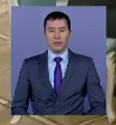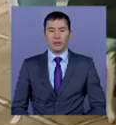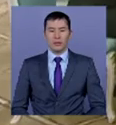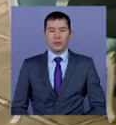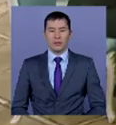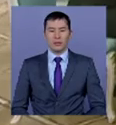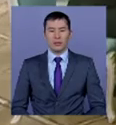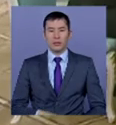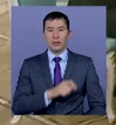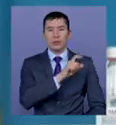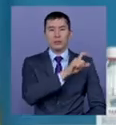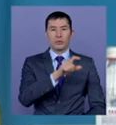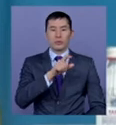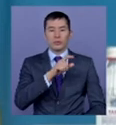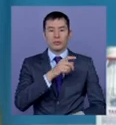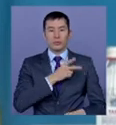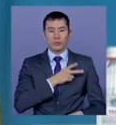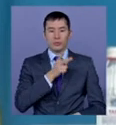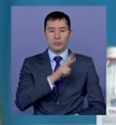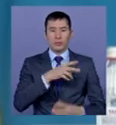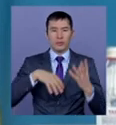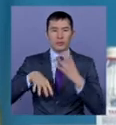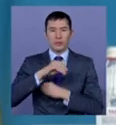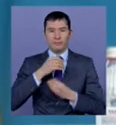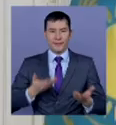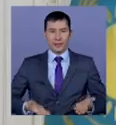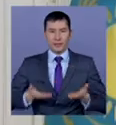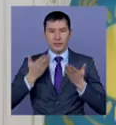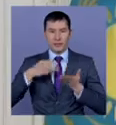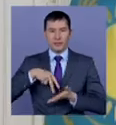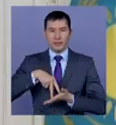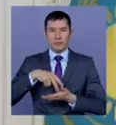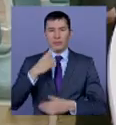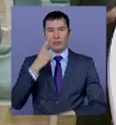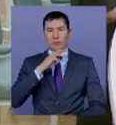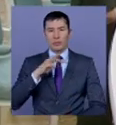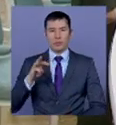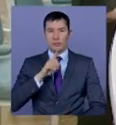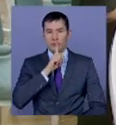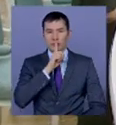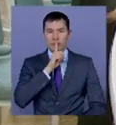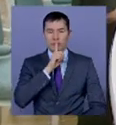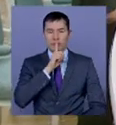енді қайтыс болғандардың орнымыздан тұрып бір минутке еске алайық.